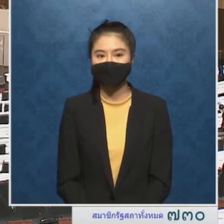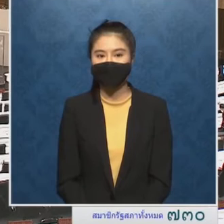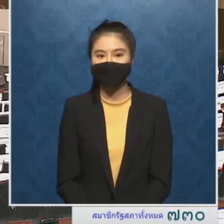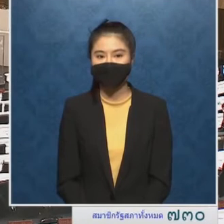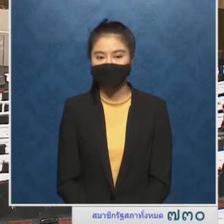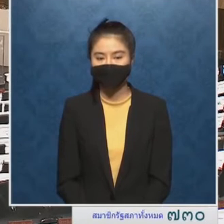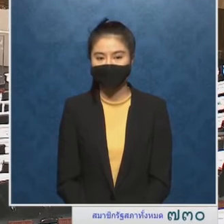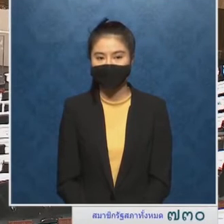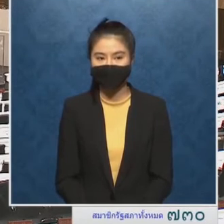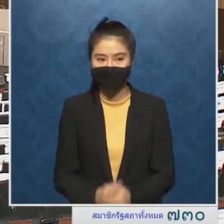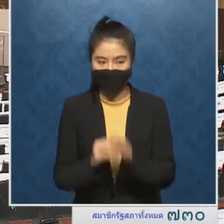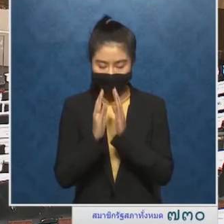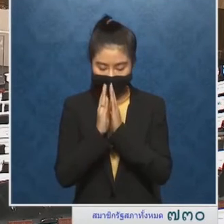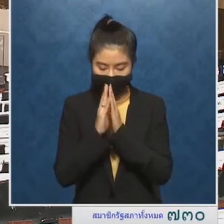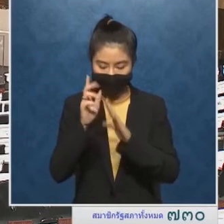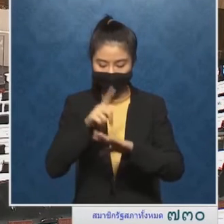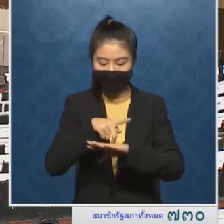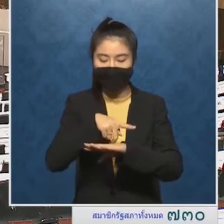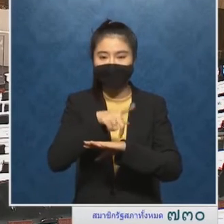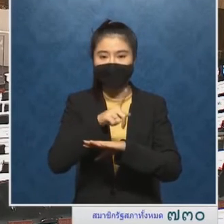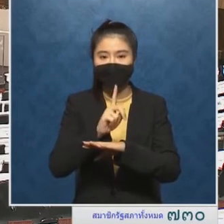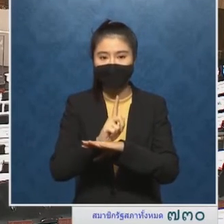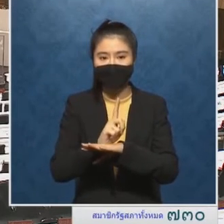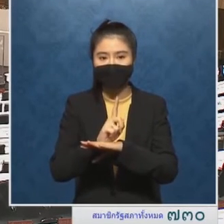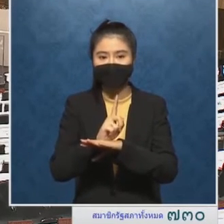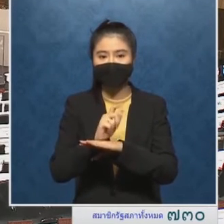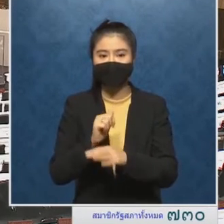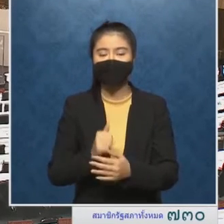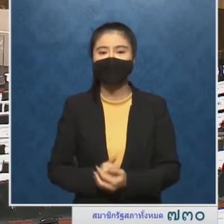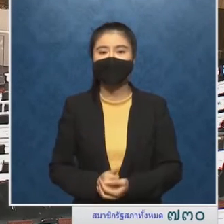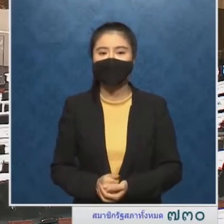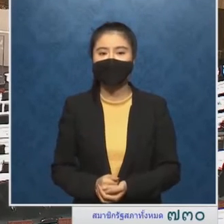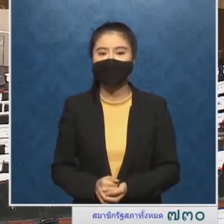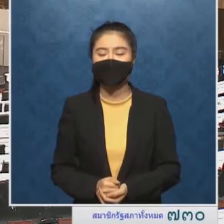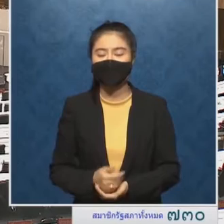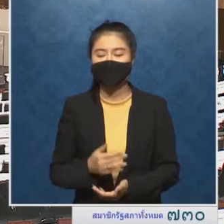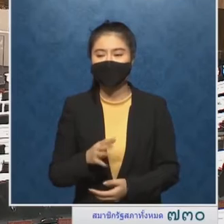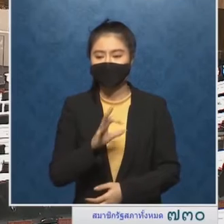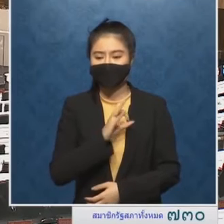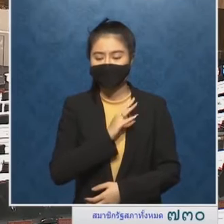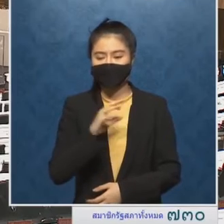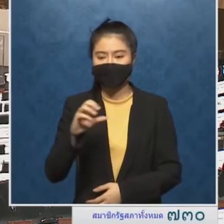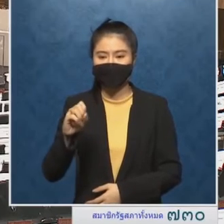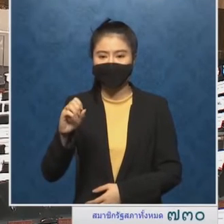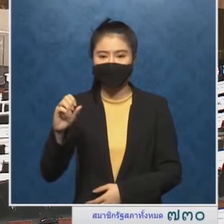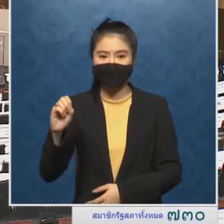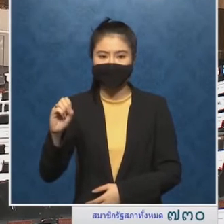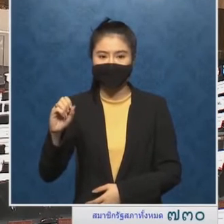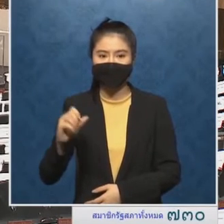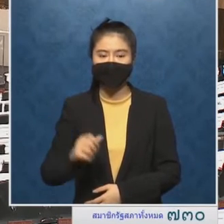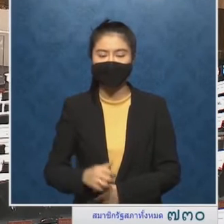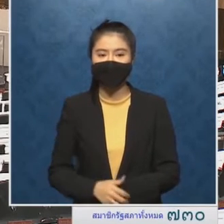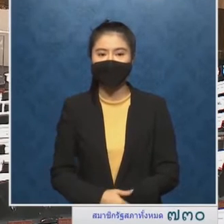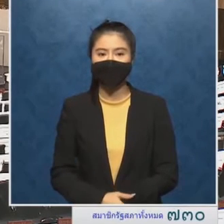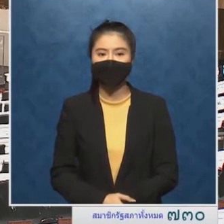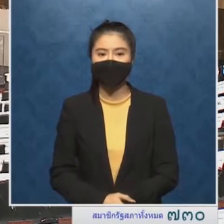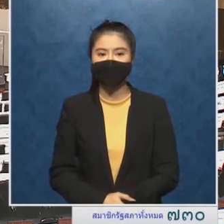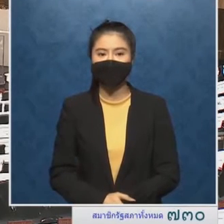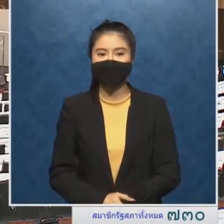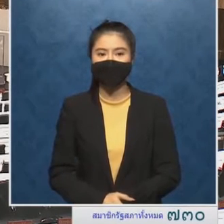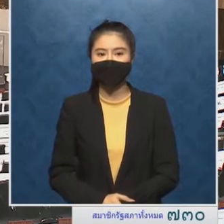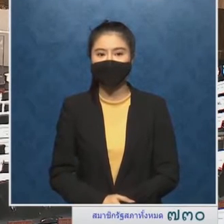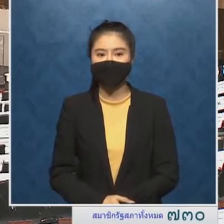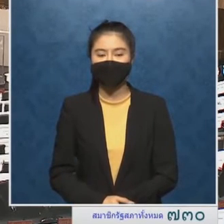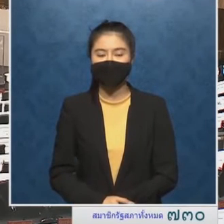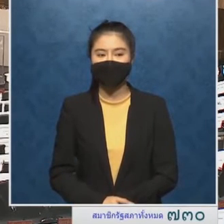กรัร Ling ท่านประทานที่เขารบผม วิราพษ์ธลิน สมาชิกรัฐศพา ภัษไทยนำตดคร